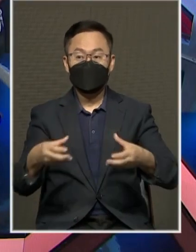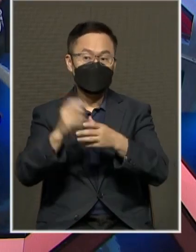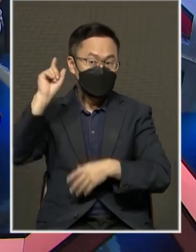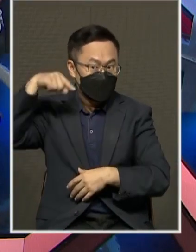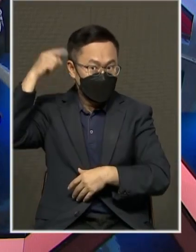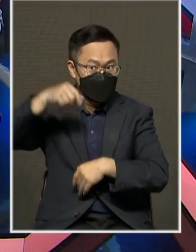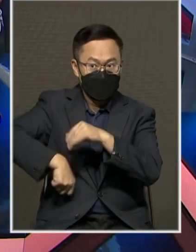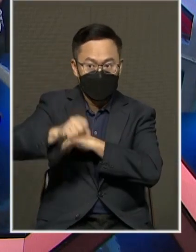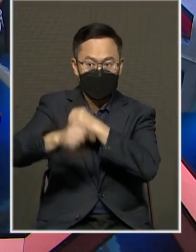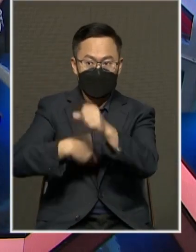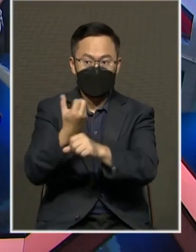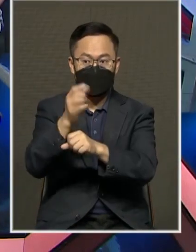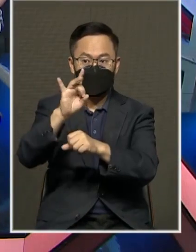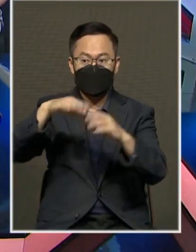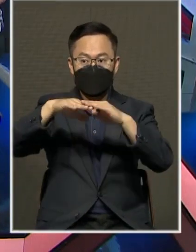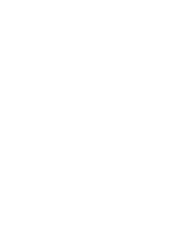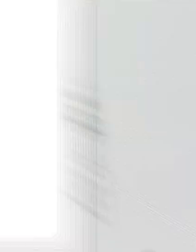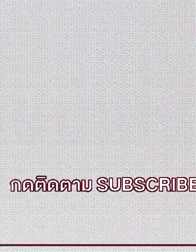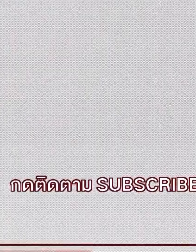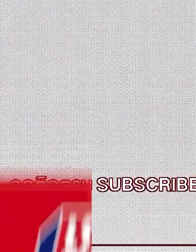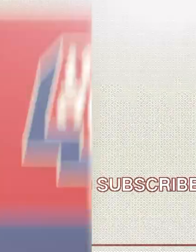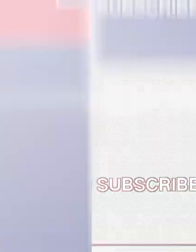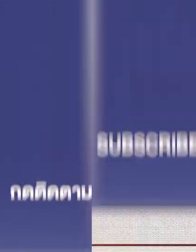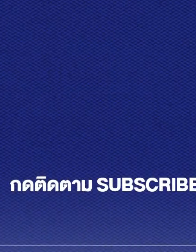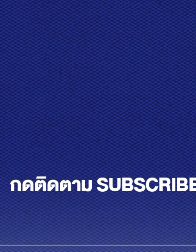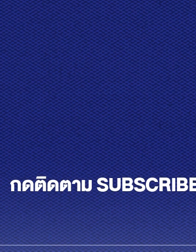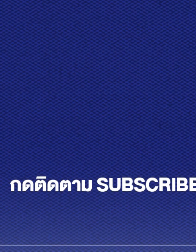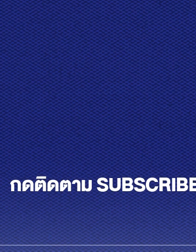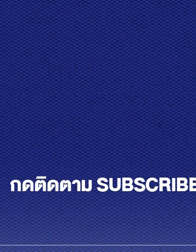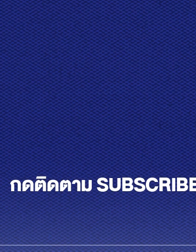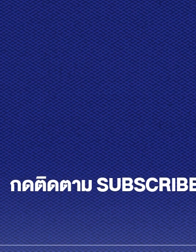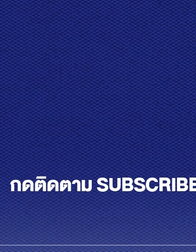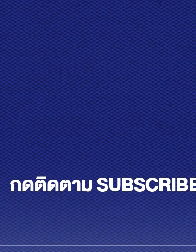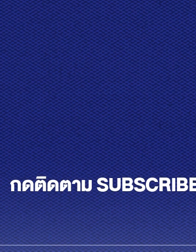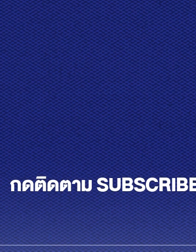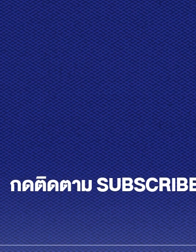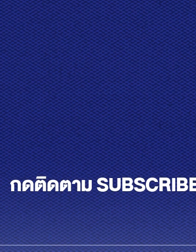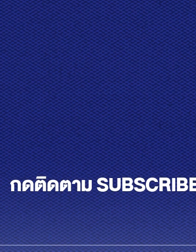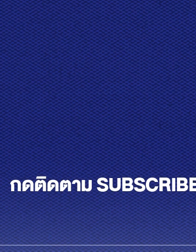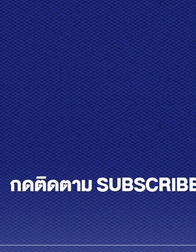สำหรับเกมแมตช์ที่จะถึงนี้มาให้ได้นะคะThank you.